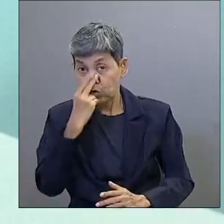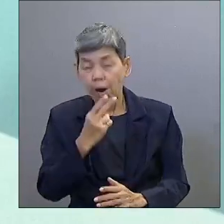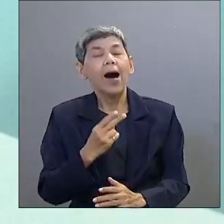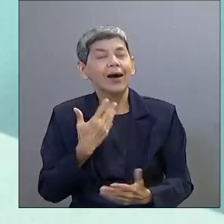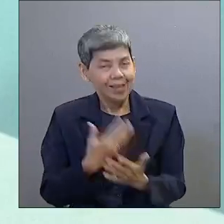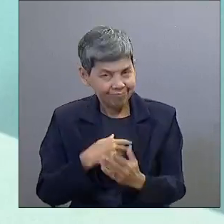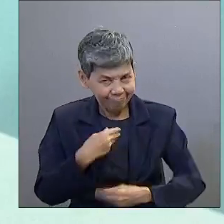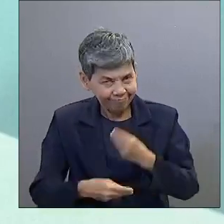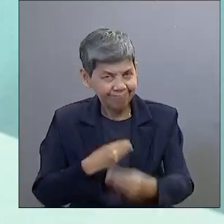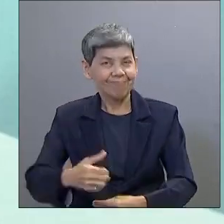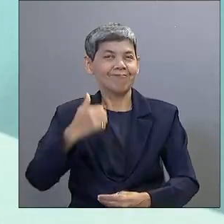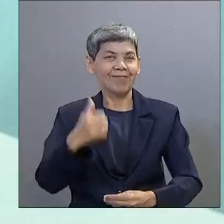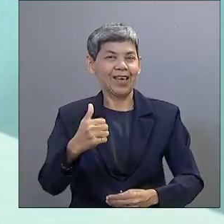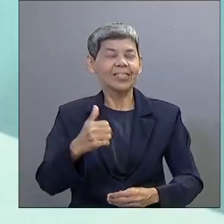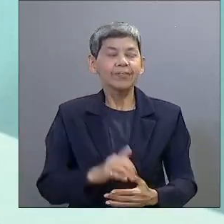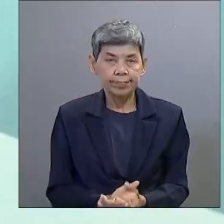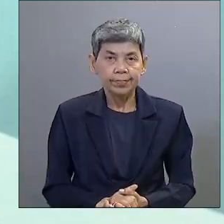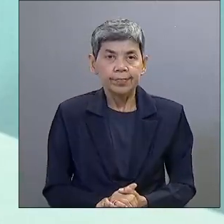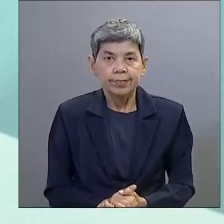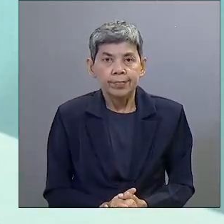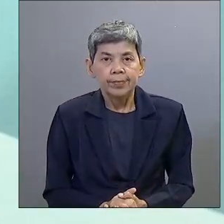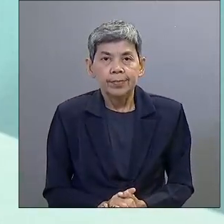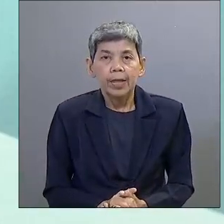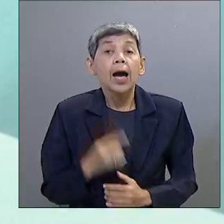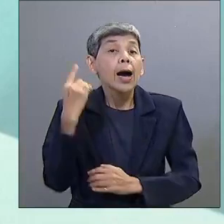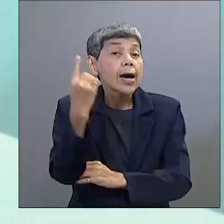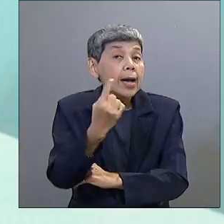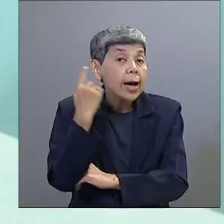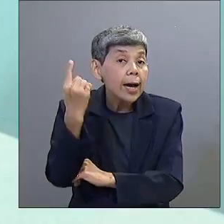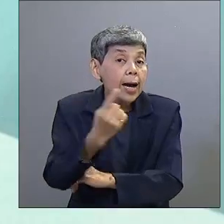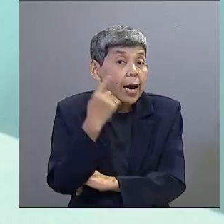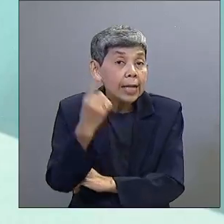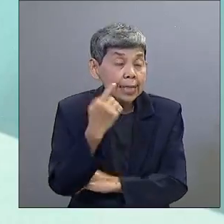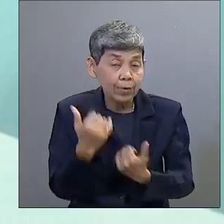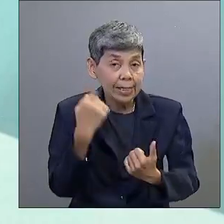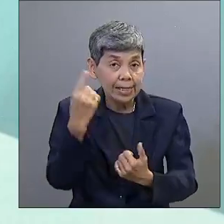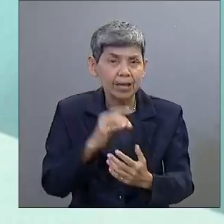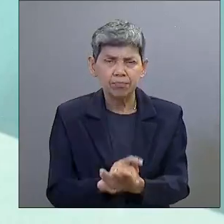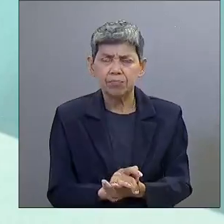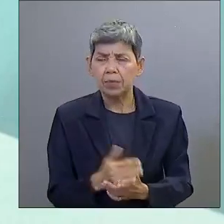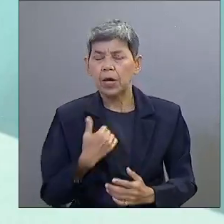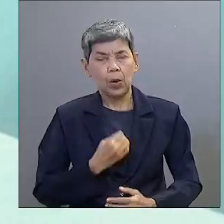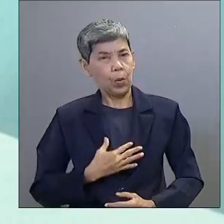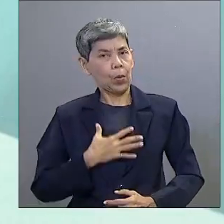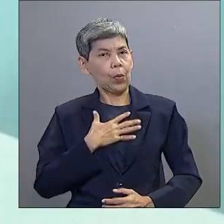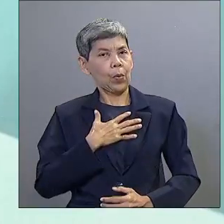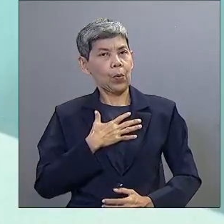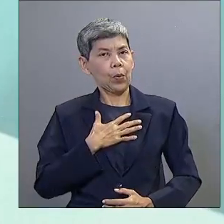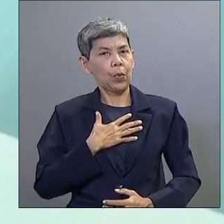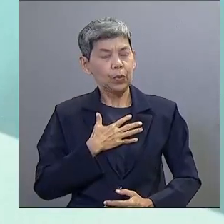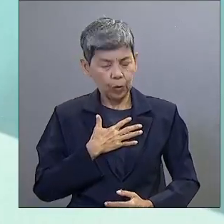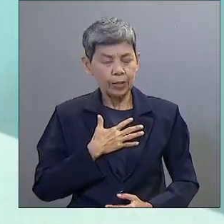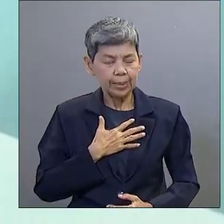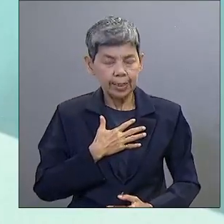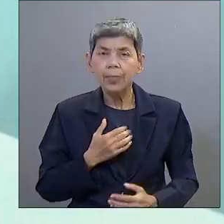างรายได้ได้ด้วยเหมือนกันนะคะ ครับ ชวนไปเที่ยวกันดีกว่าเที่ยวในครั้งนี้เนี่ยยังจะได้รับแรงบันดาลใจดีและการแบ่งปันด้ว